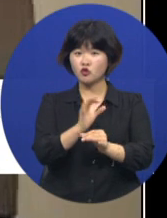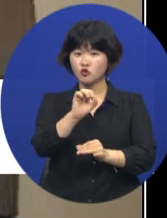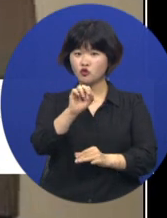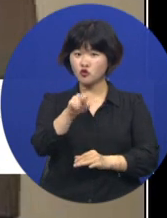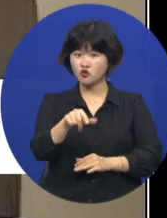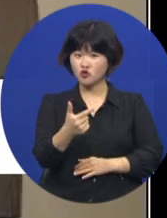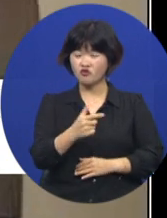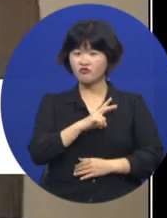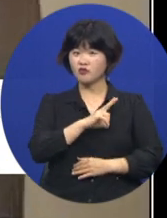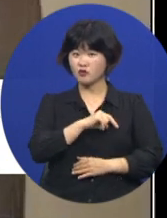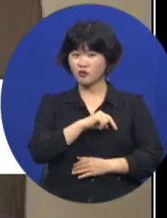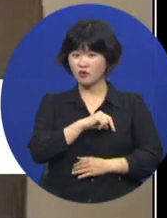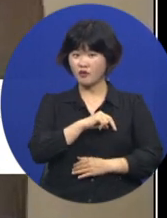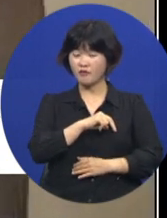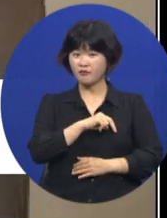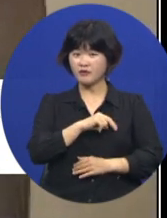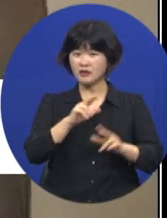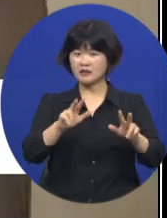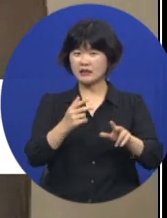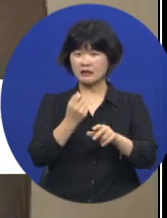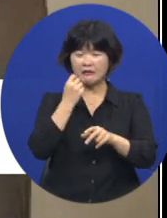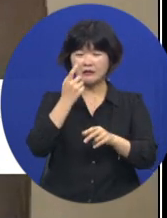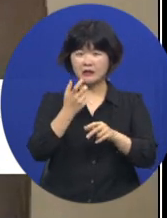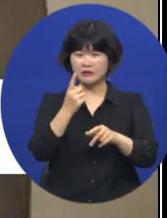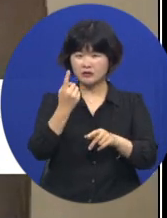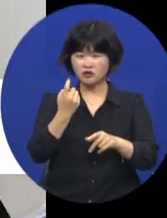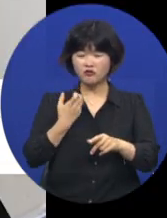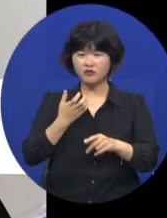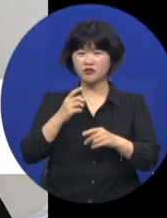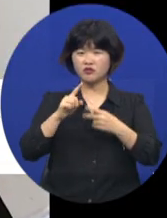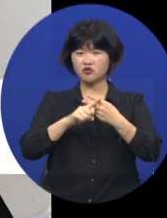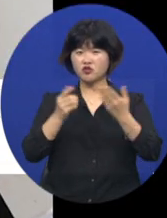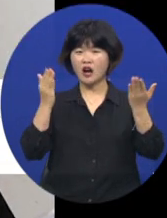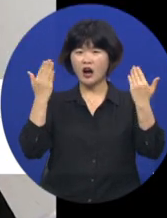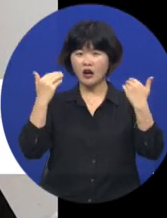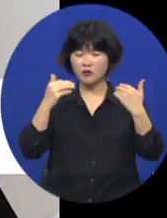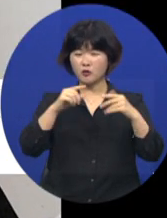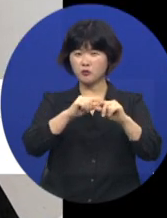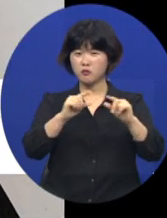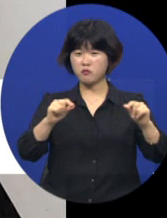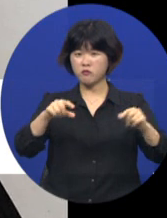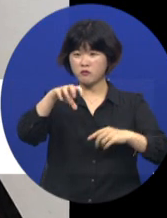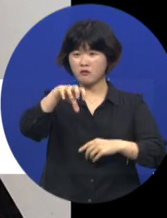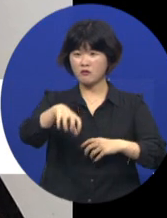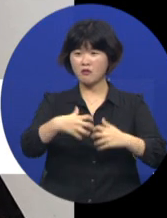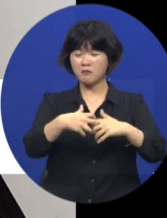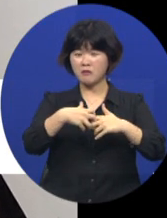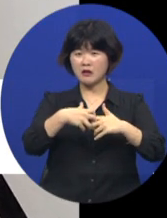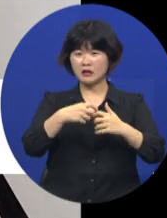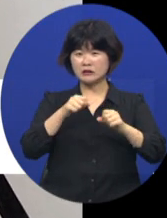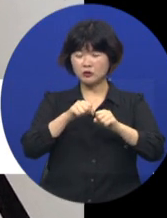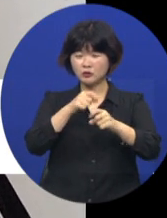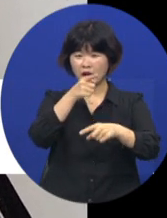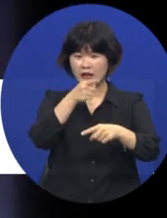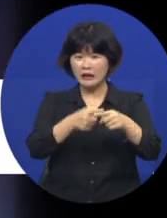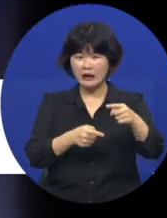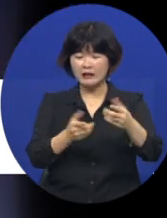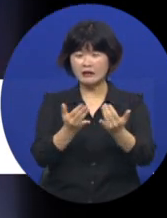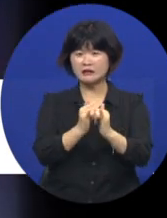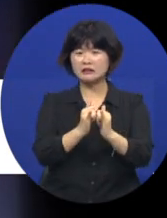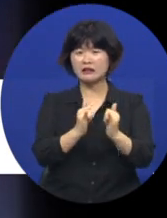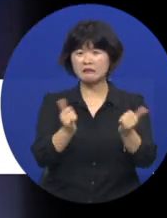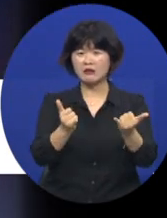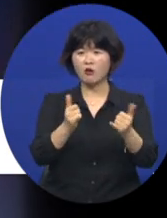윤영덕 국회의원은 지난 1일 제주도 내 한 중학교 급식실에서 음식물 감량기 배출구를 청소하던 조리